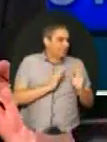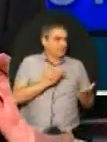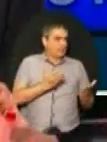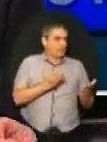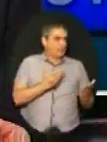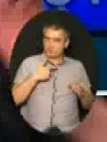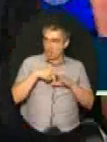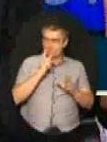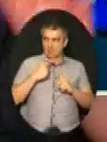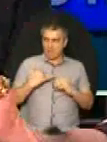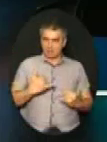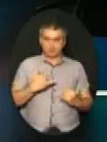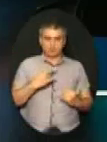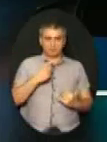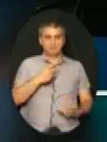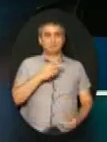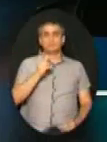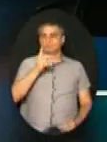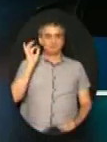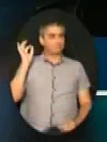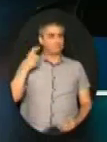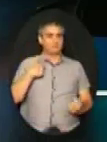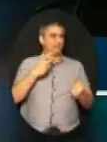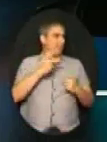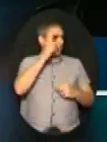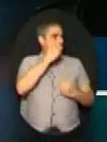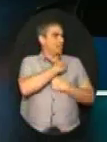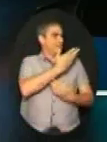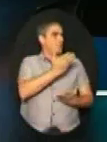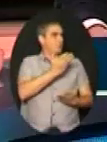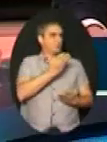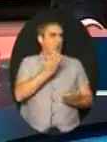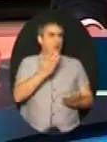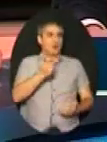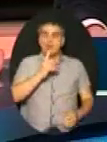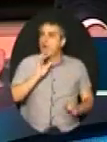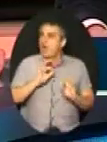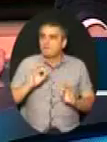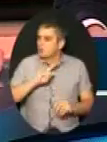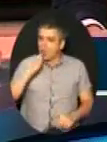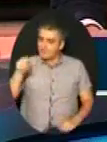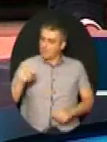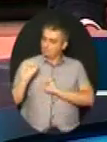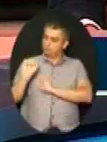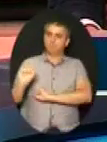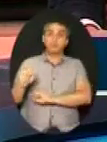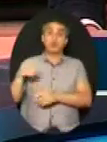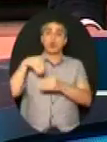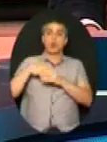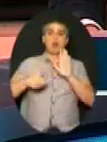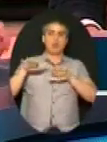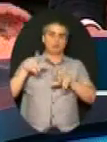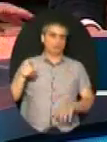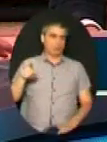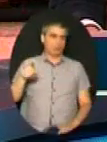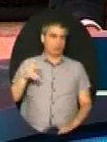בליכוד. קיבלו אותו בליכוד בצורה מדהימה. חיבקו אותו בליכוד. ואף אחד לא בא ועמד לצידו, כולל לו ראש